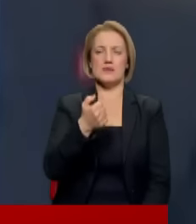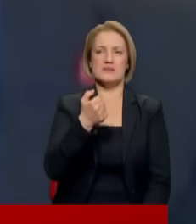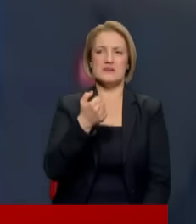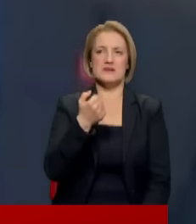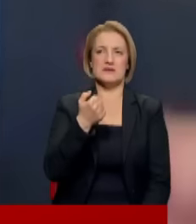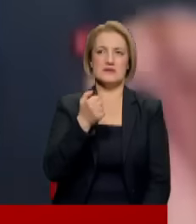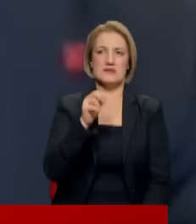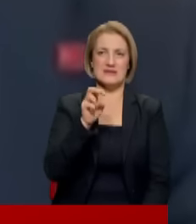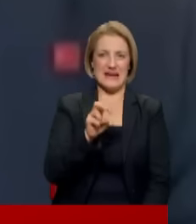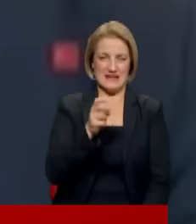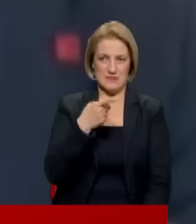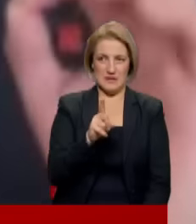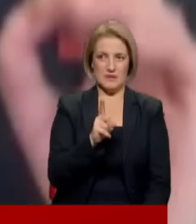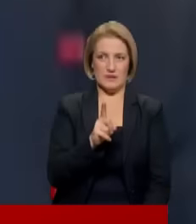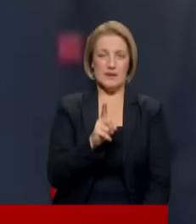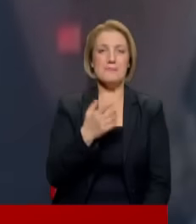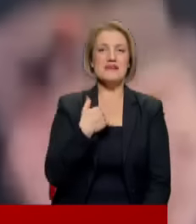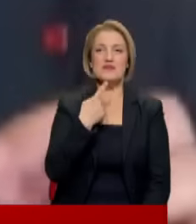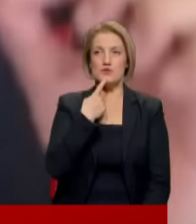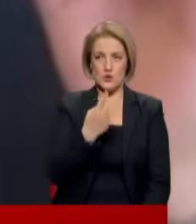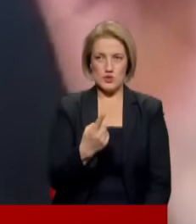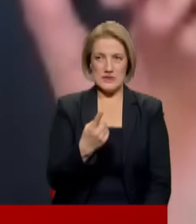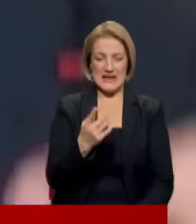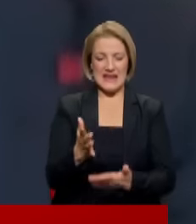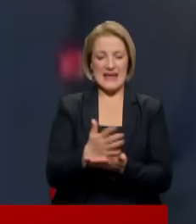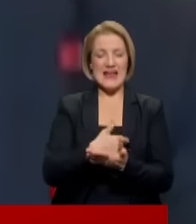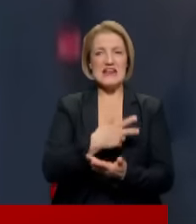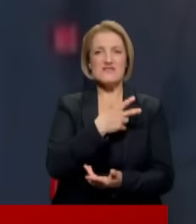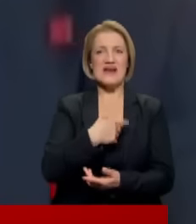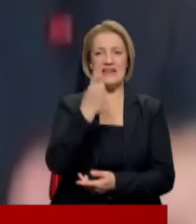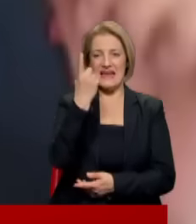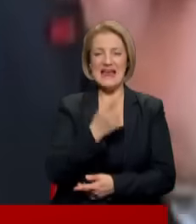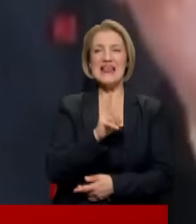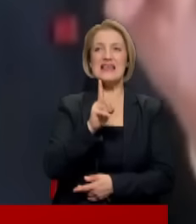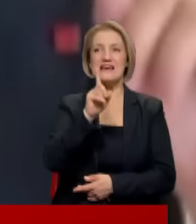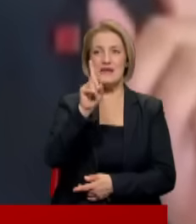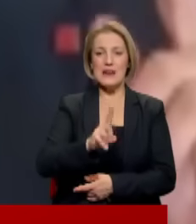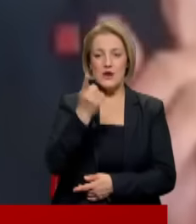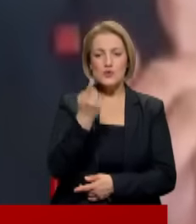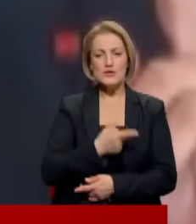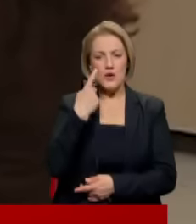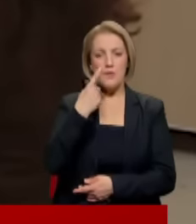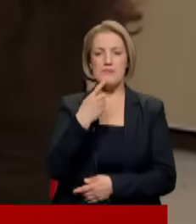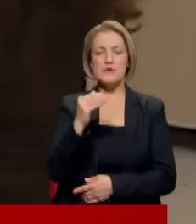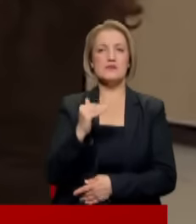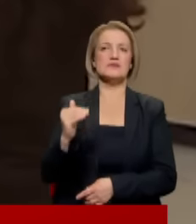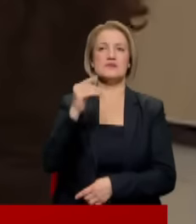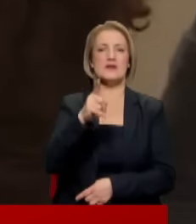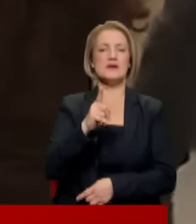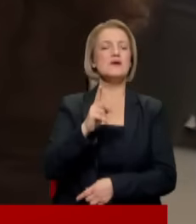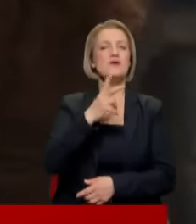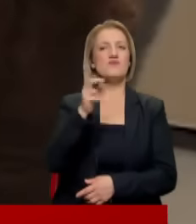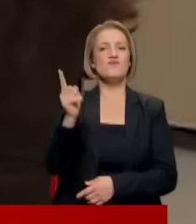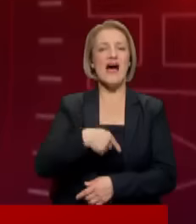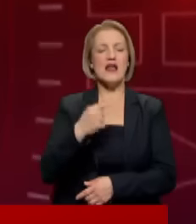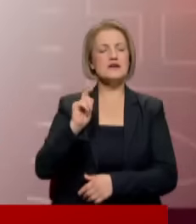civarında para yapar Biz de Diyoruz ki gelin gelir vergisinin ilk dilimini 1 milyon liraya çıkarın çalışanın sırtındaki